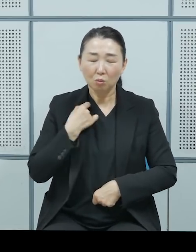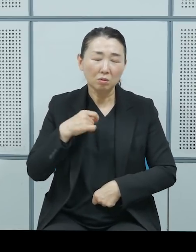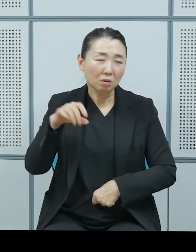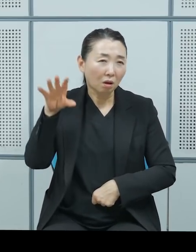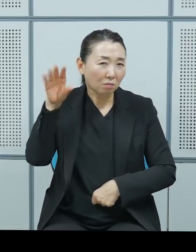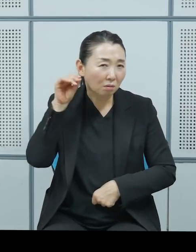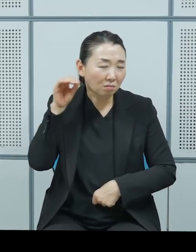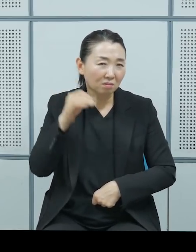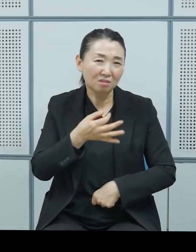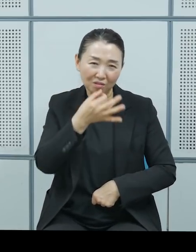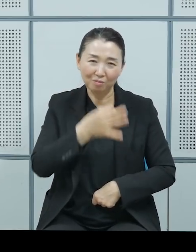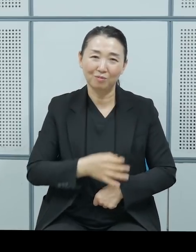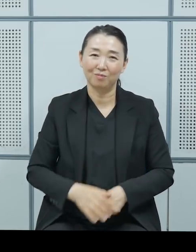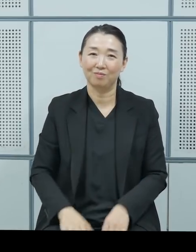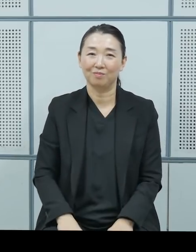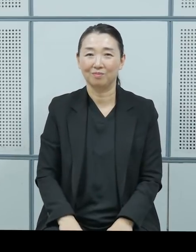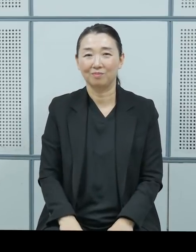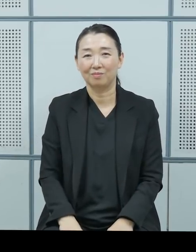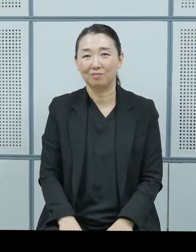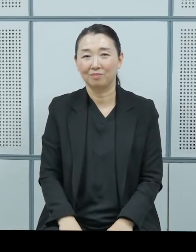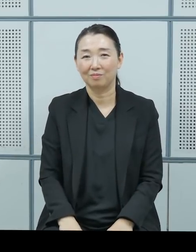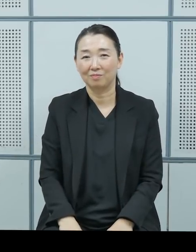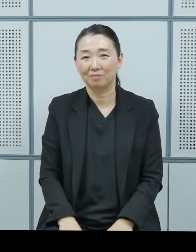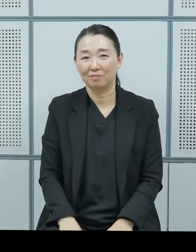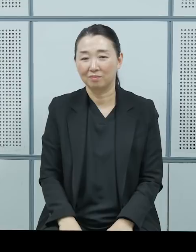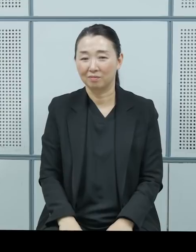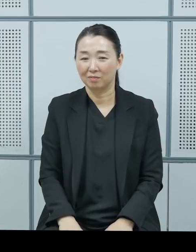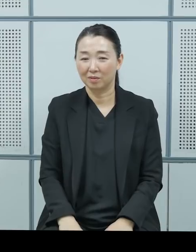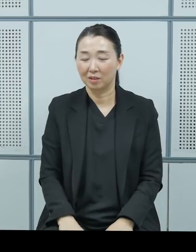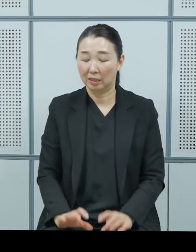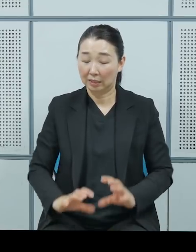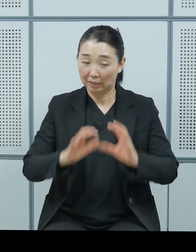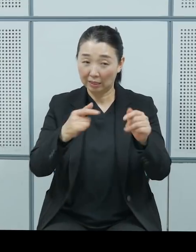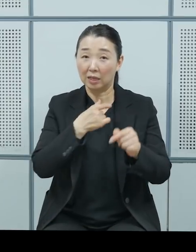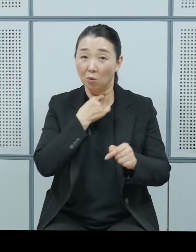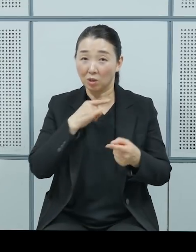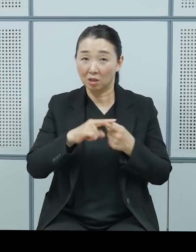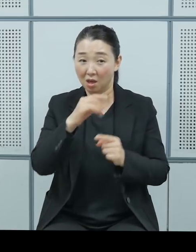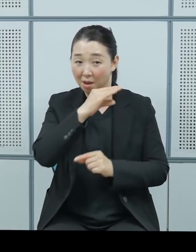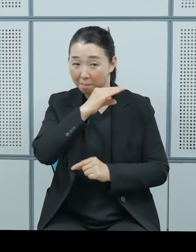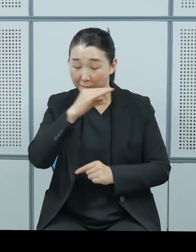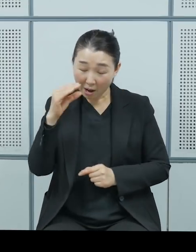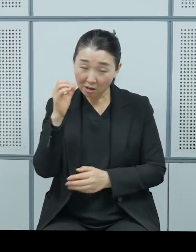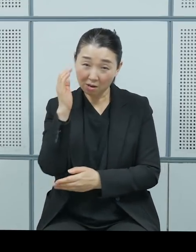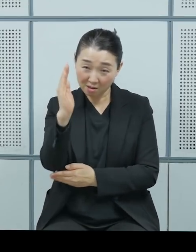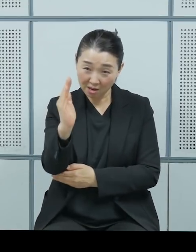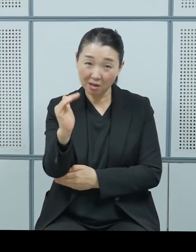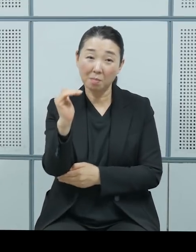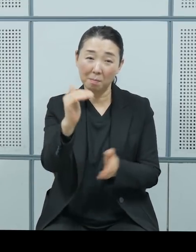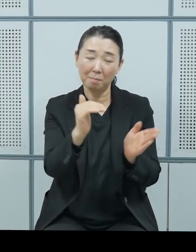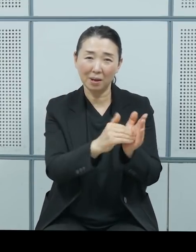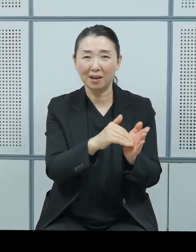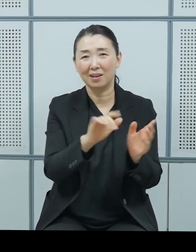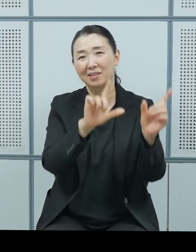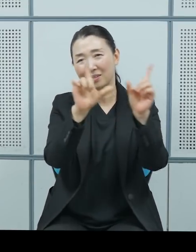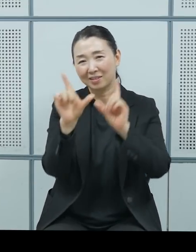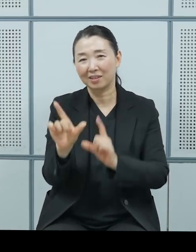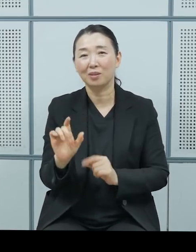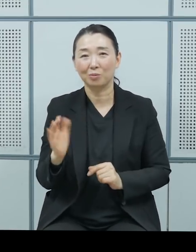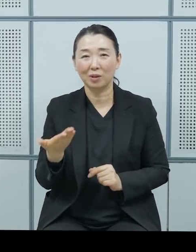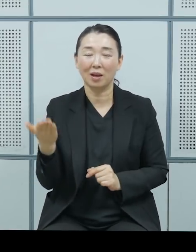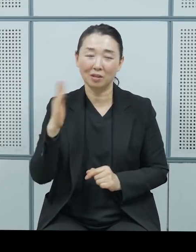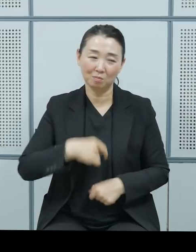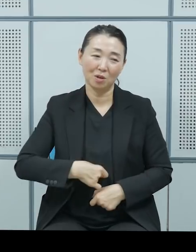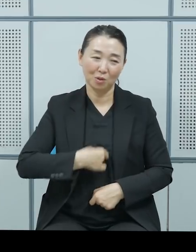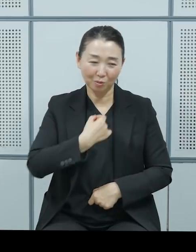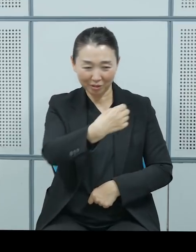듣기 너무 힘들다고 생각하거든요. 그 사람이 그러니까 세상이 원하는 옳은 얘기만 하고 살아도 되잖아요. 근데